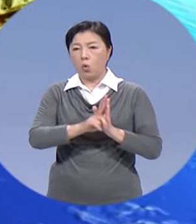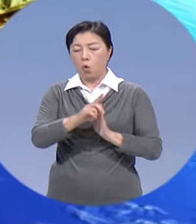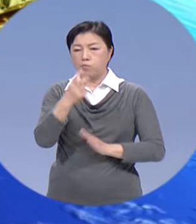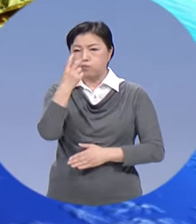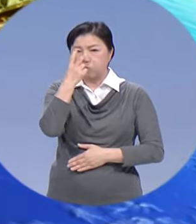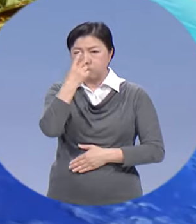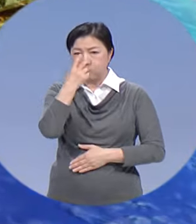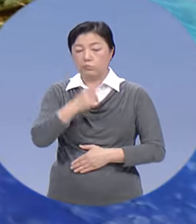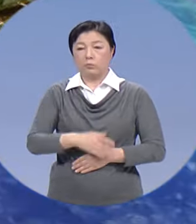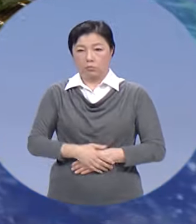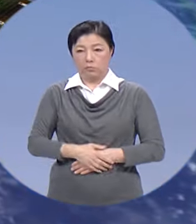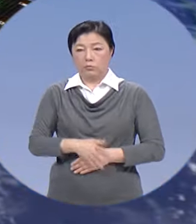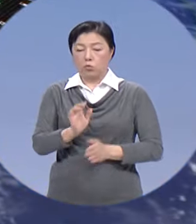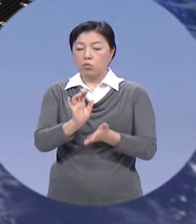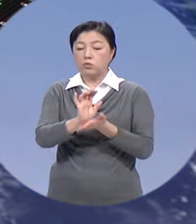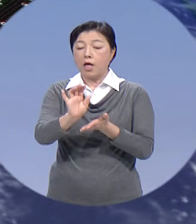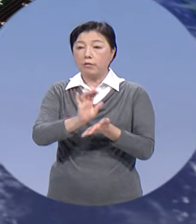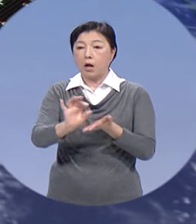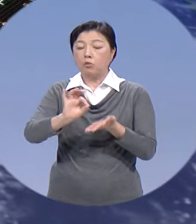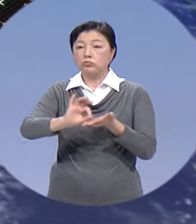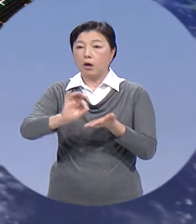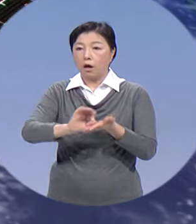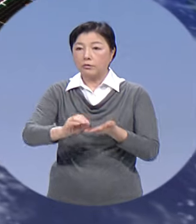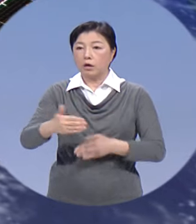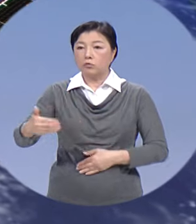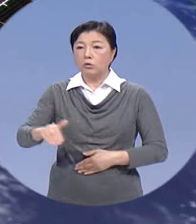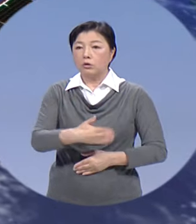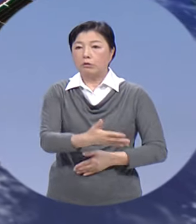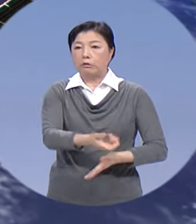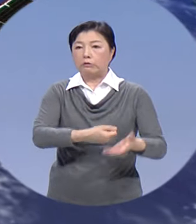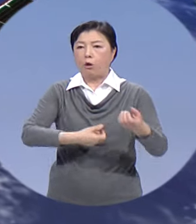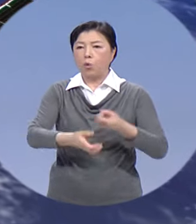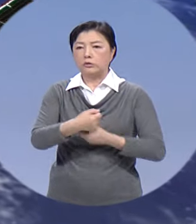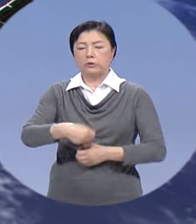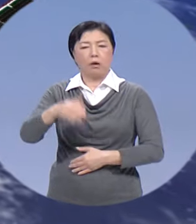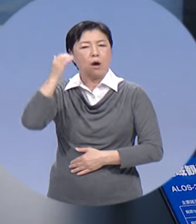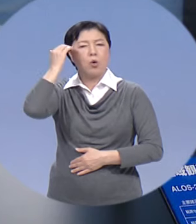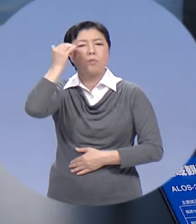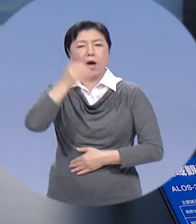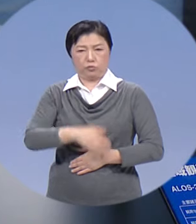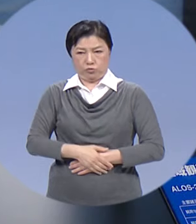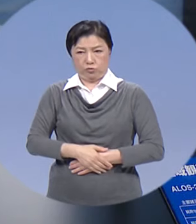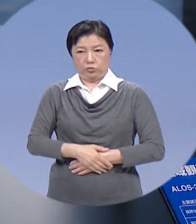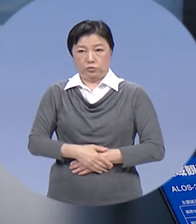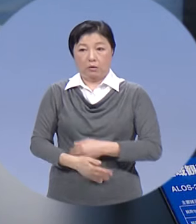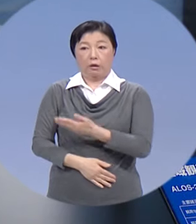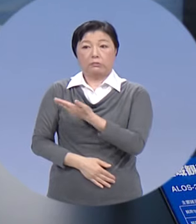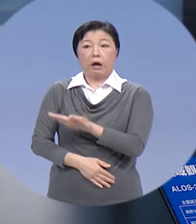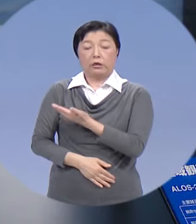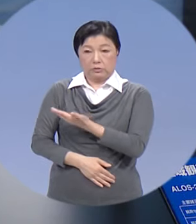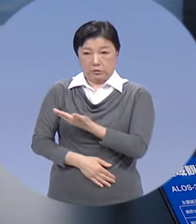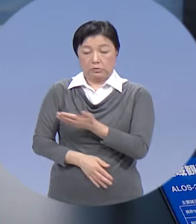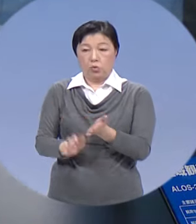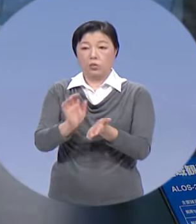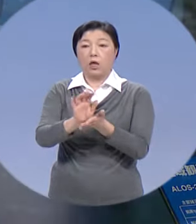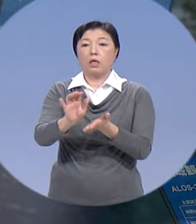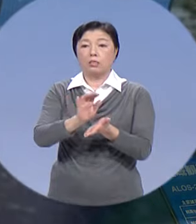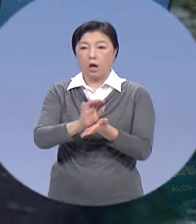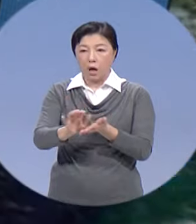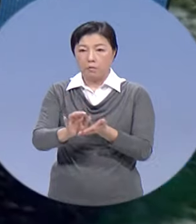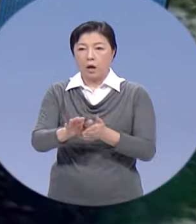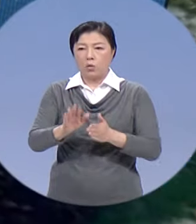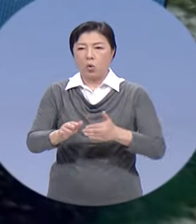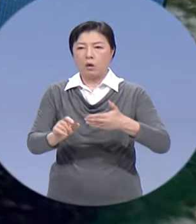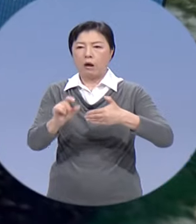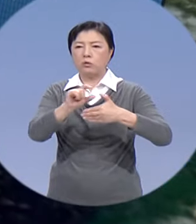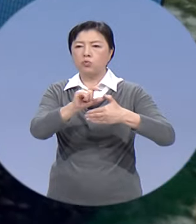ますので、そのデータを利用している漁師さんなどが困ってしまったり、大地2号のデータは今回の能